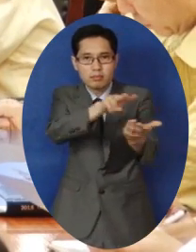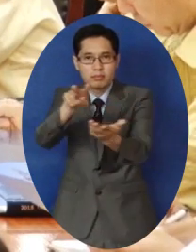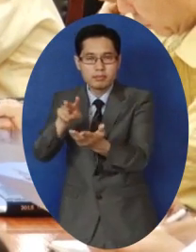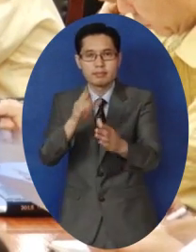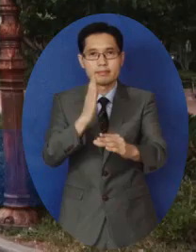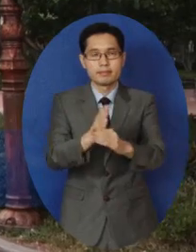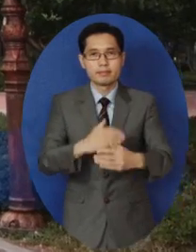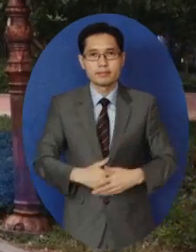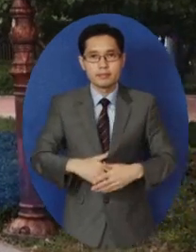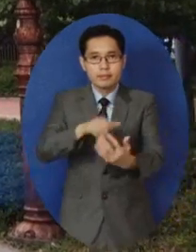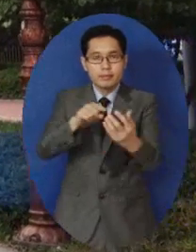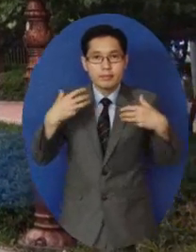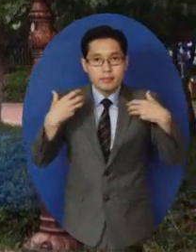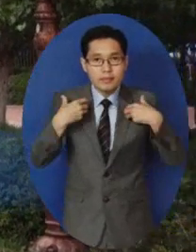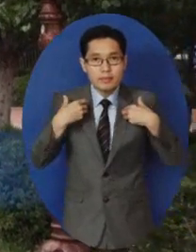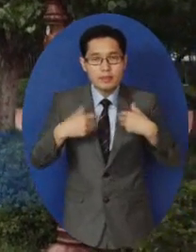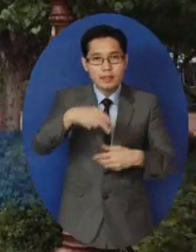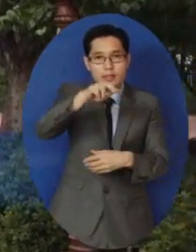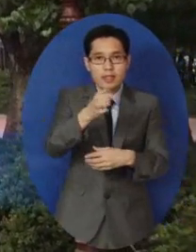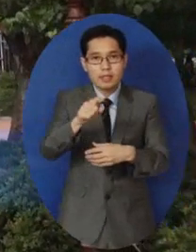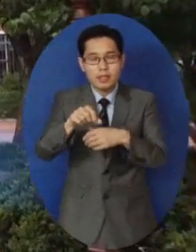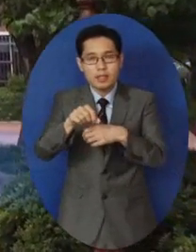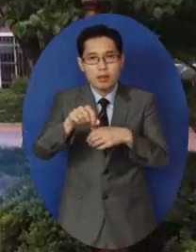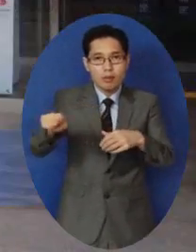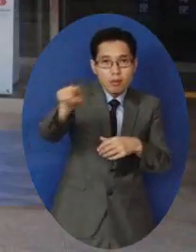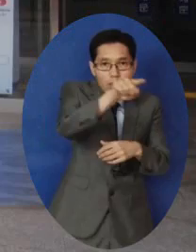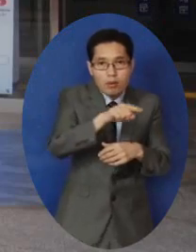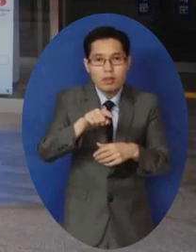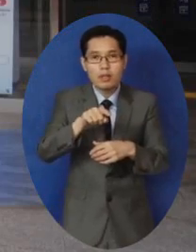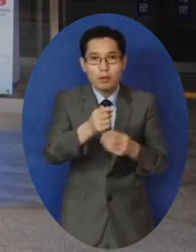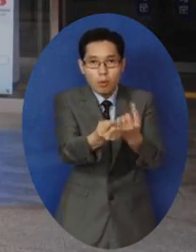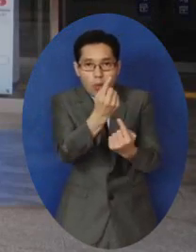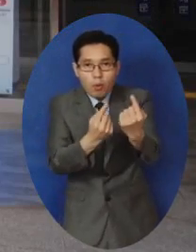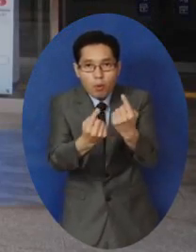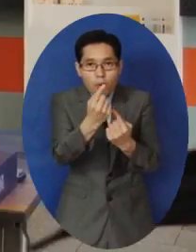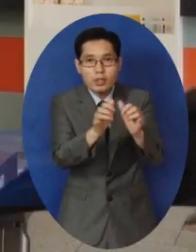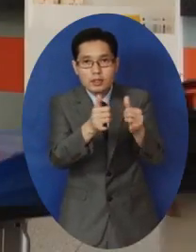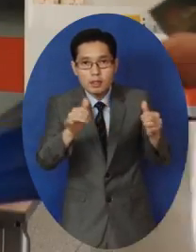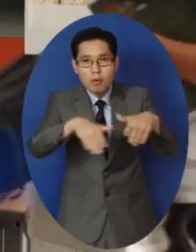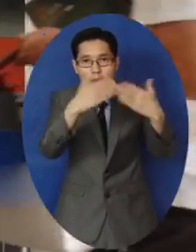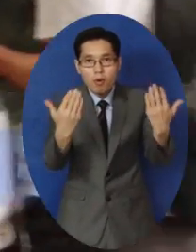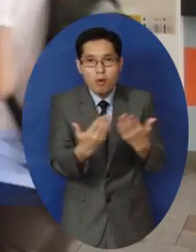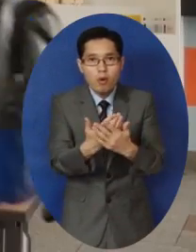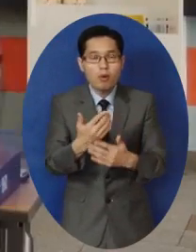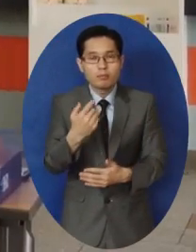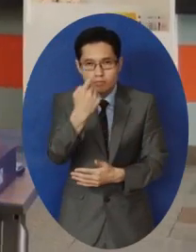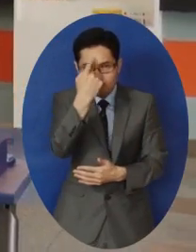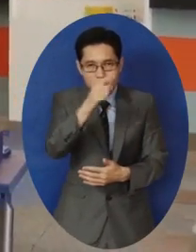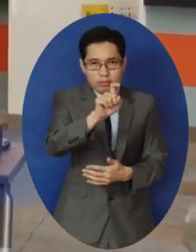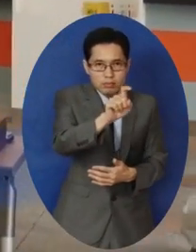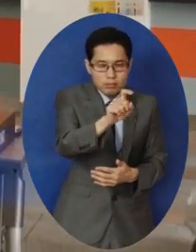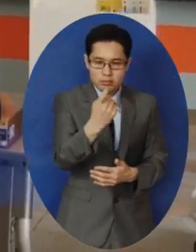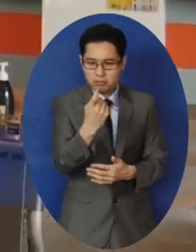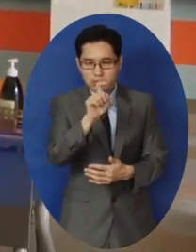시행하고 있습니다. 시 교육청을 비롯한 산하 전 기관에서는 모든 출입자와 방문자에 대해 일일이 발열